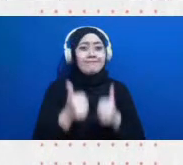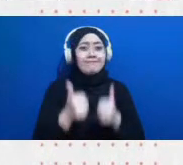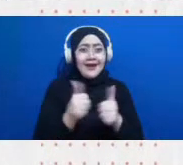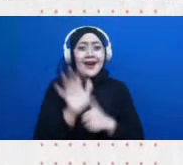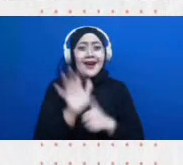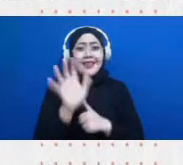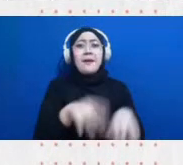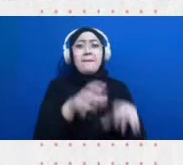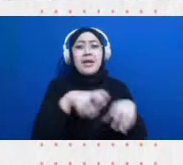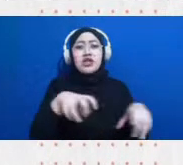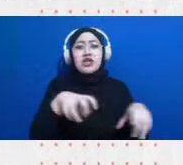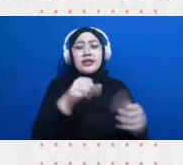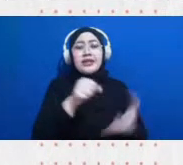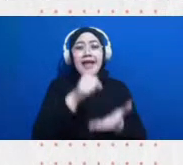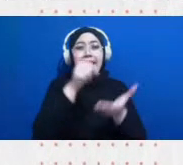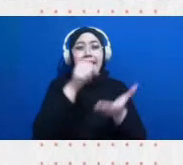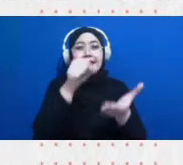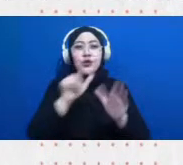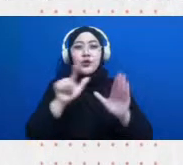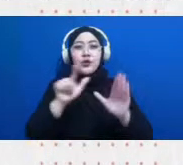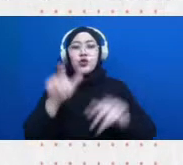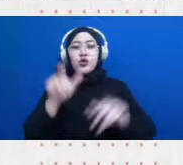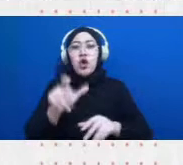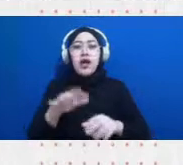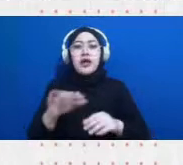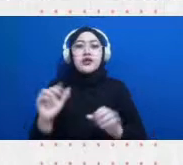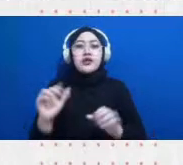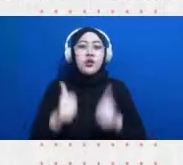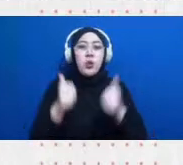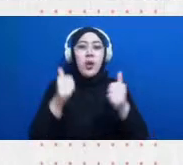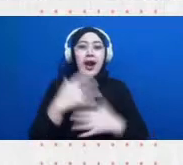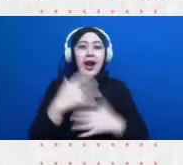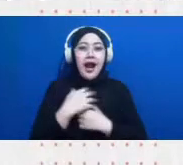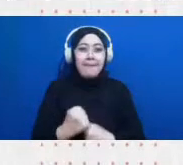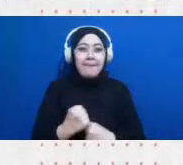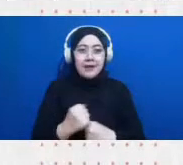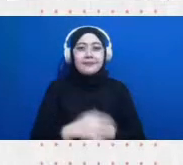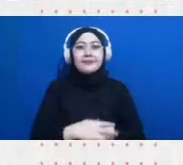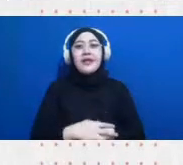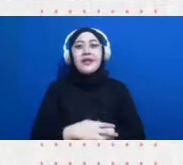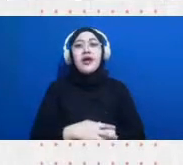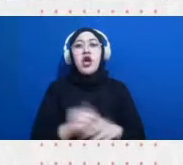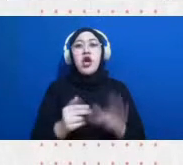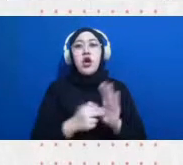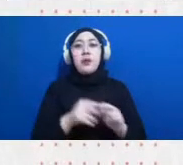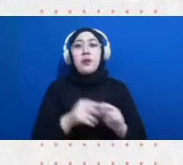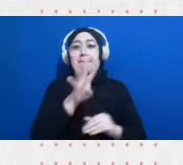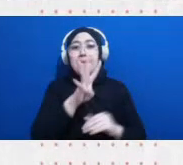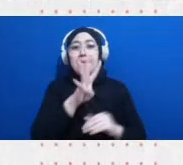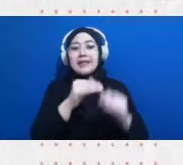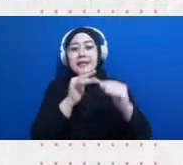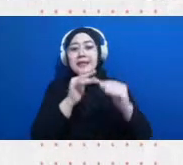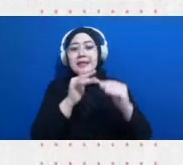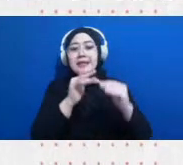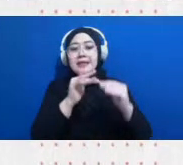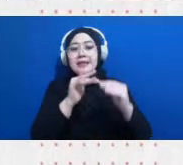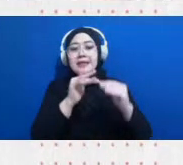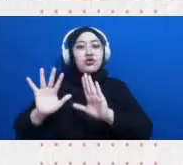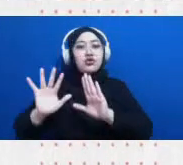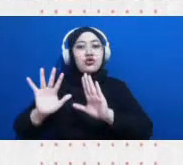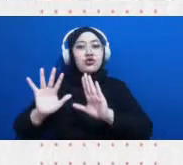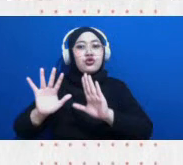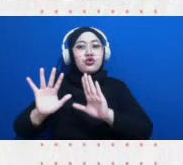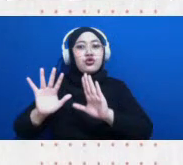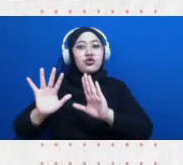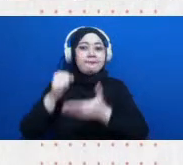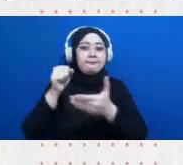merchandise untuk 7 orang juara harapan. Jadi peserta dengan skor di urutan keempat sampai 10 tertinggi akan mendapatkan merchandise. Untuk 1 sampai